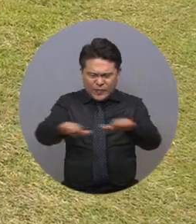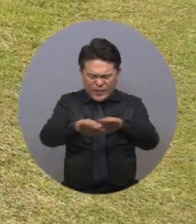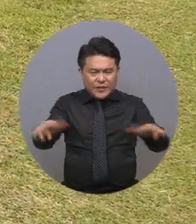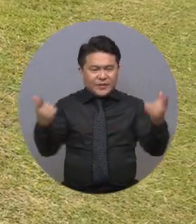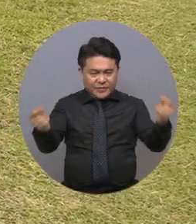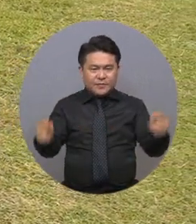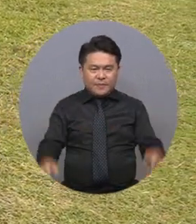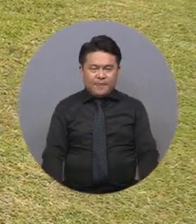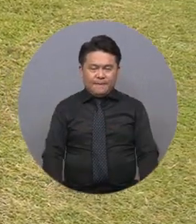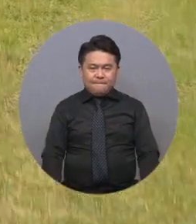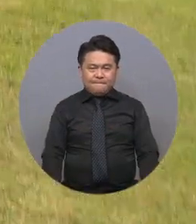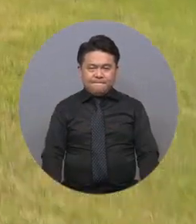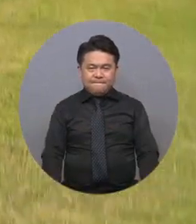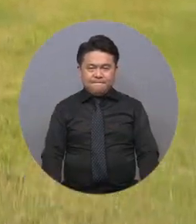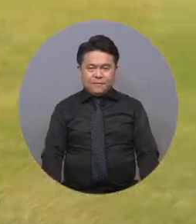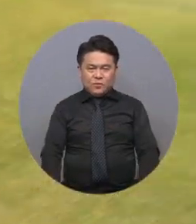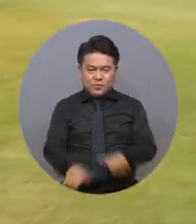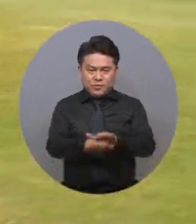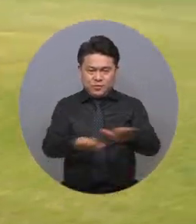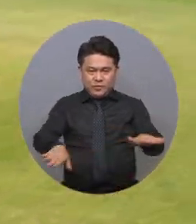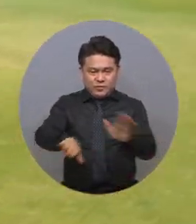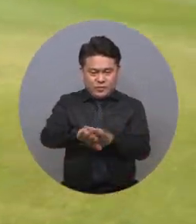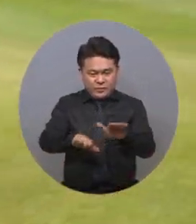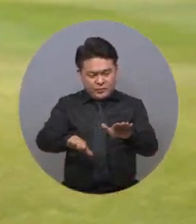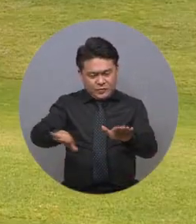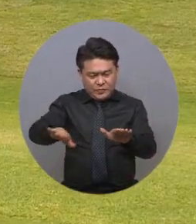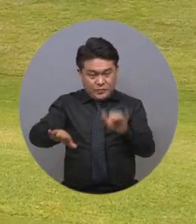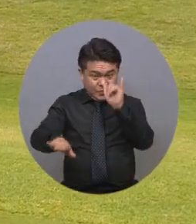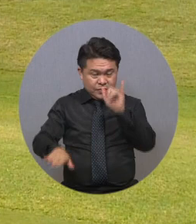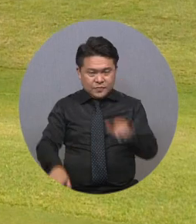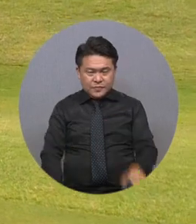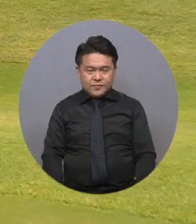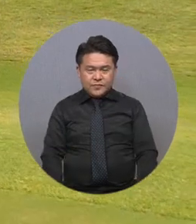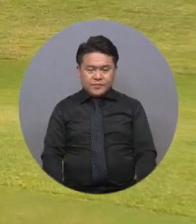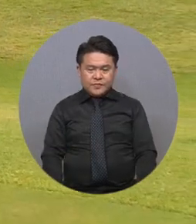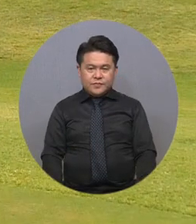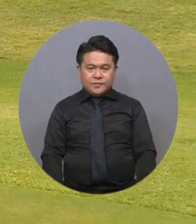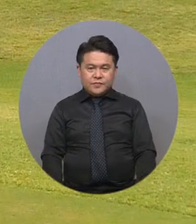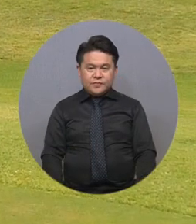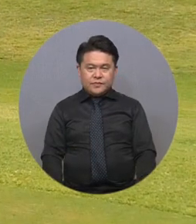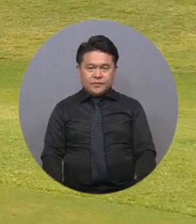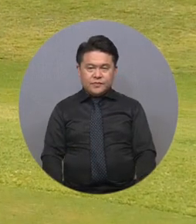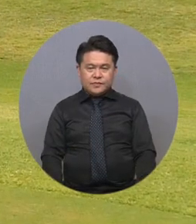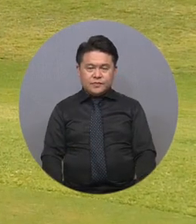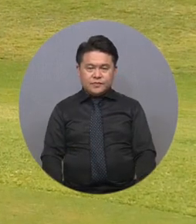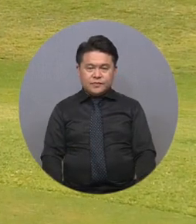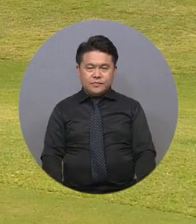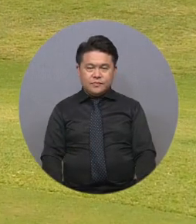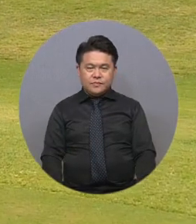거의 평지 평지의 오른쪽 약간 수고하셨습니다 네